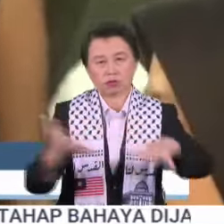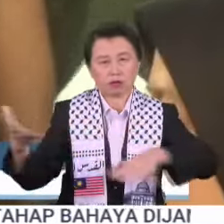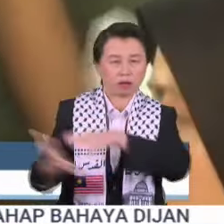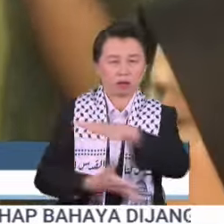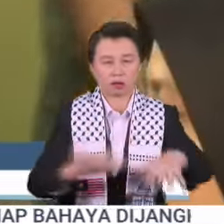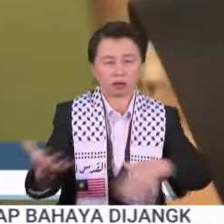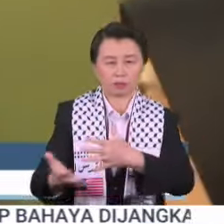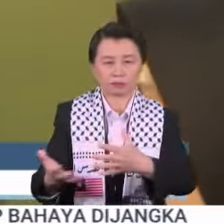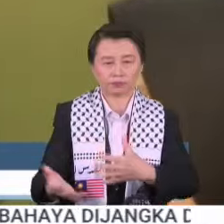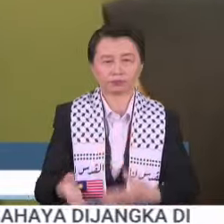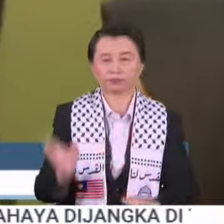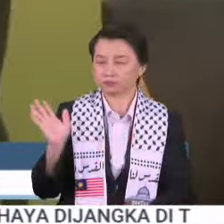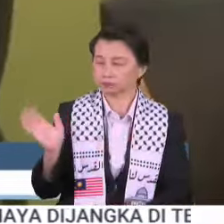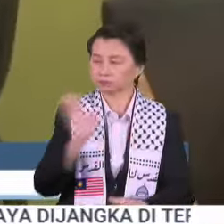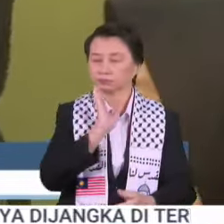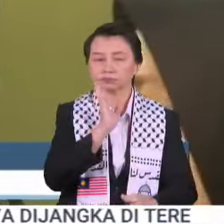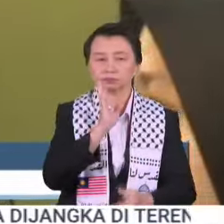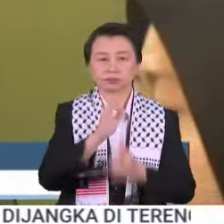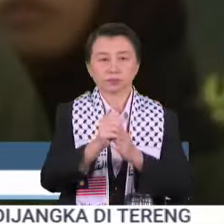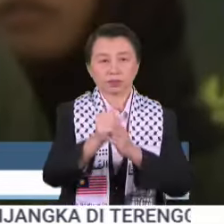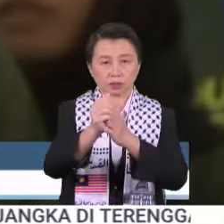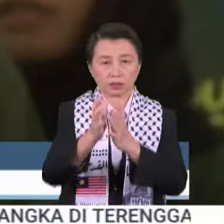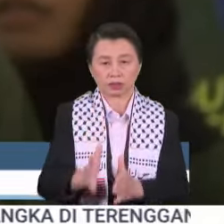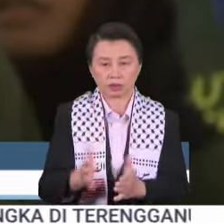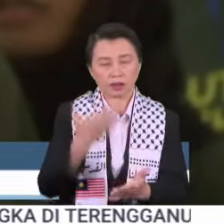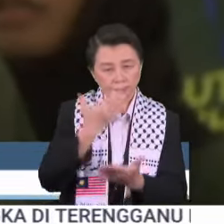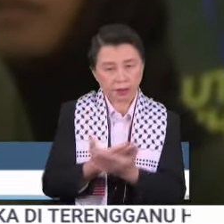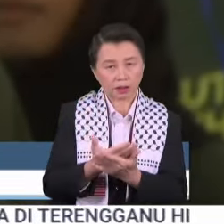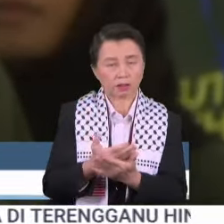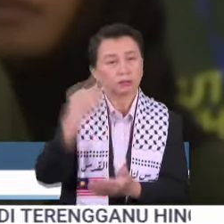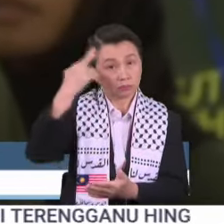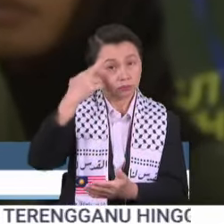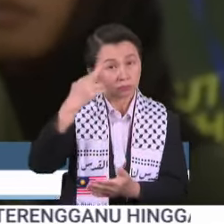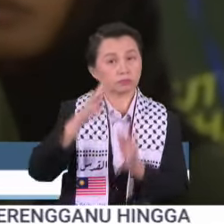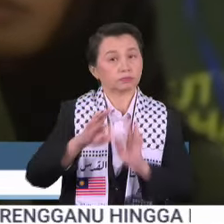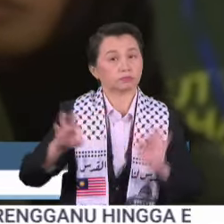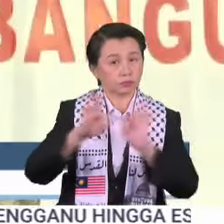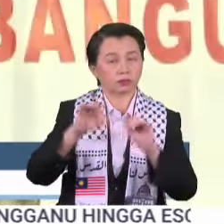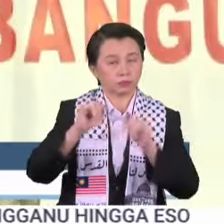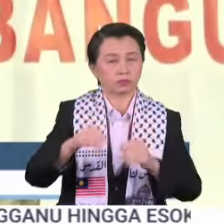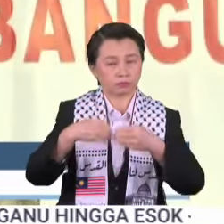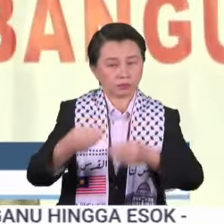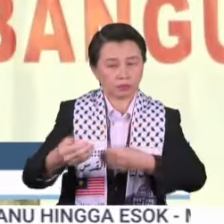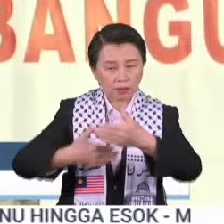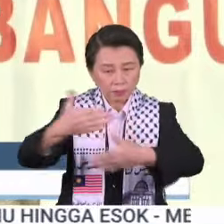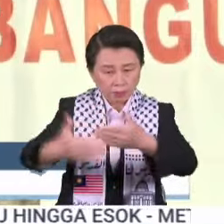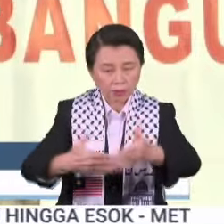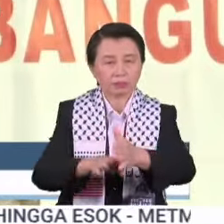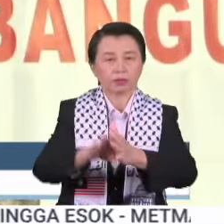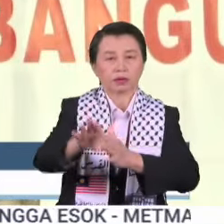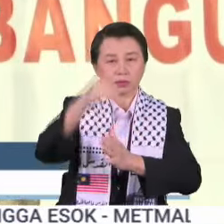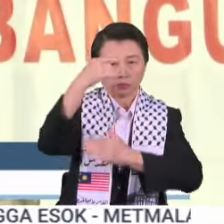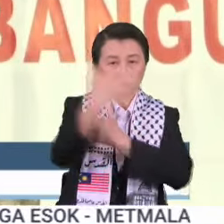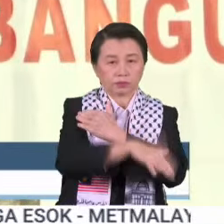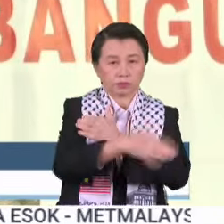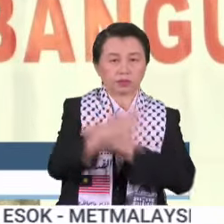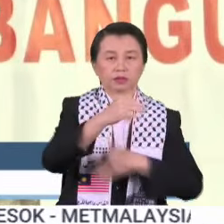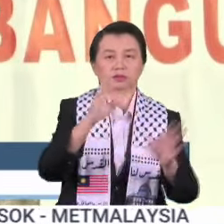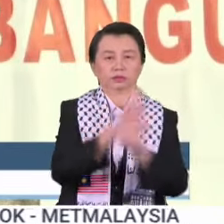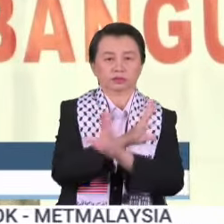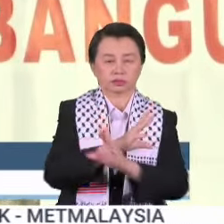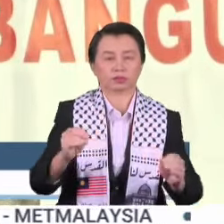sebagainya. Jelas beliau lagi, kepimpinan yang baik merupakan faktor penting yang membawa kemajuan dan pembangunan kepada negara serta